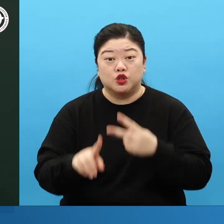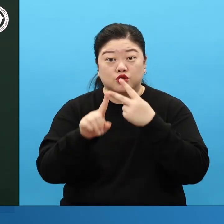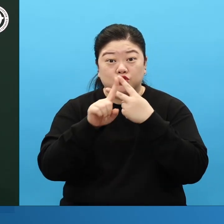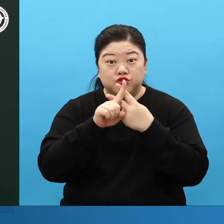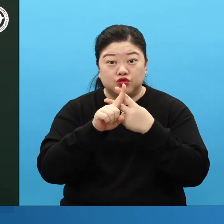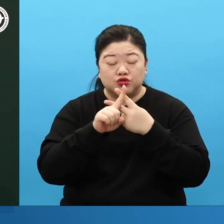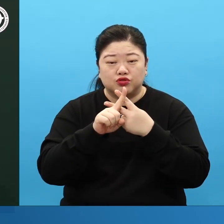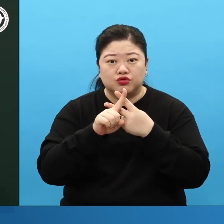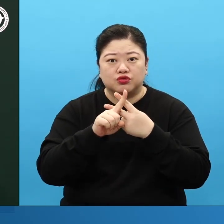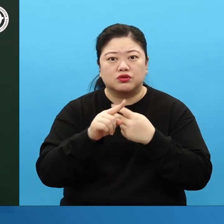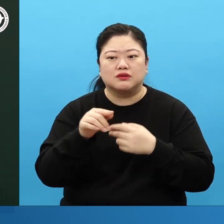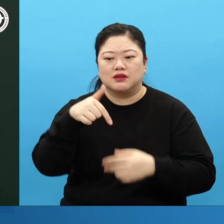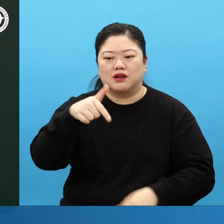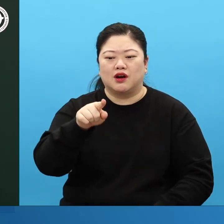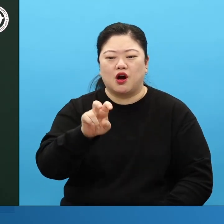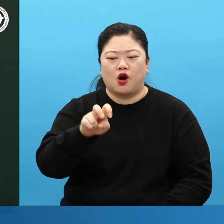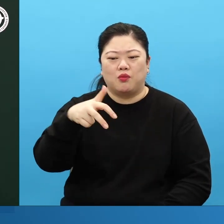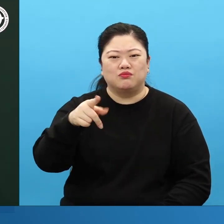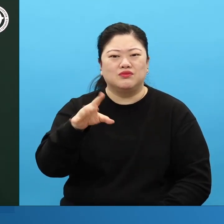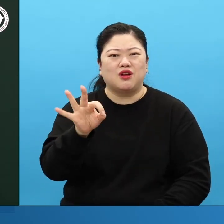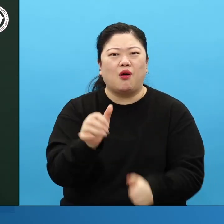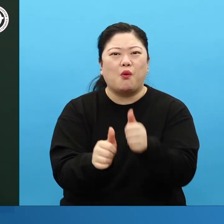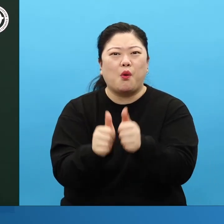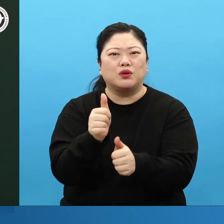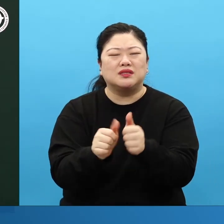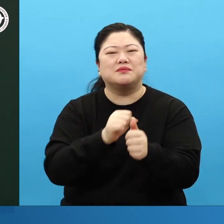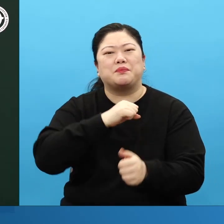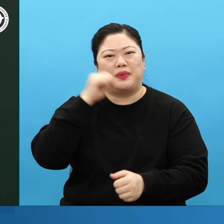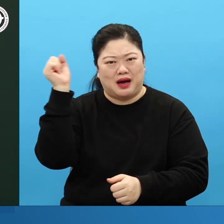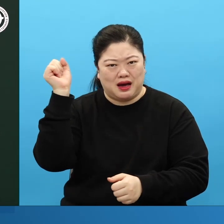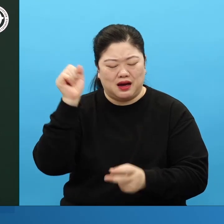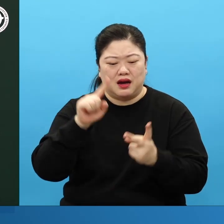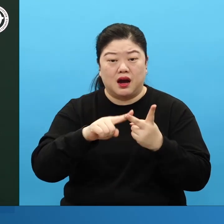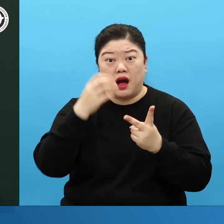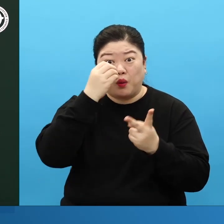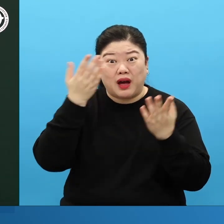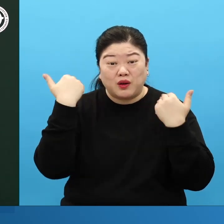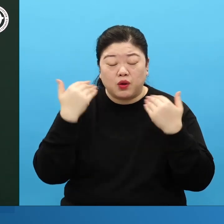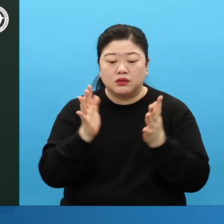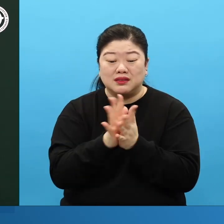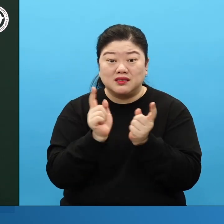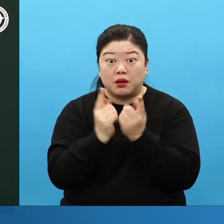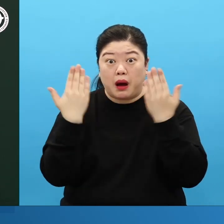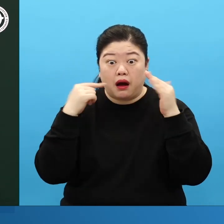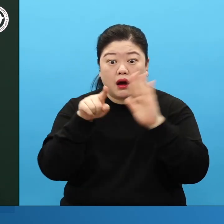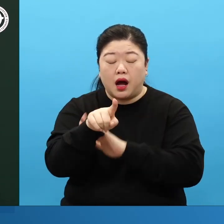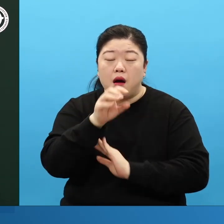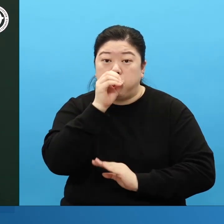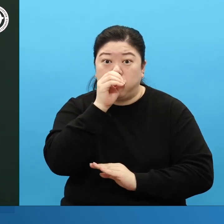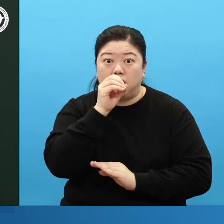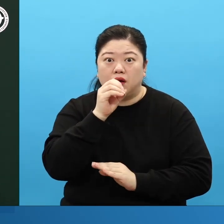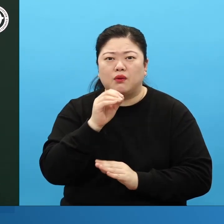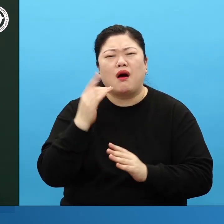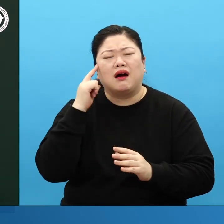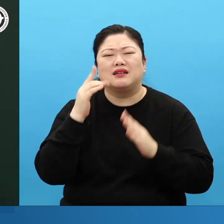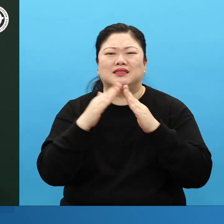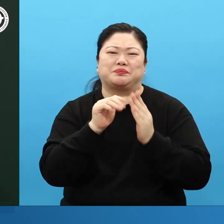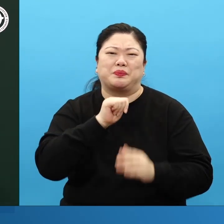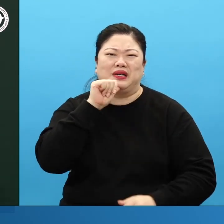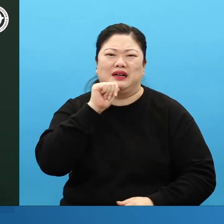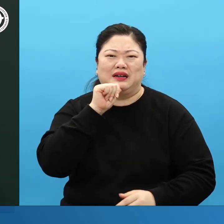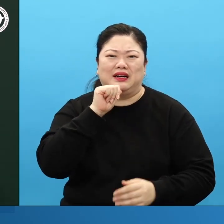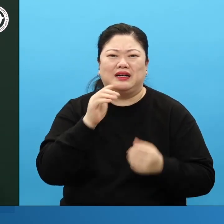검정고시로 합격했어요. Entonces, luego pasó el examen del bachillerato. 고등학교 검정고시로 합격했어요. Pasó el examen de acceso, 너무 가난해가지고 porque era muy